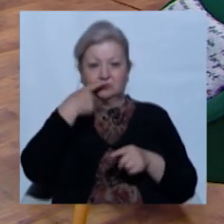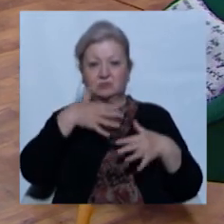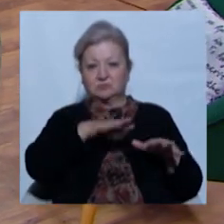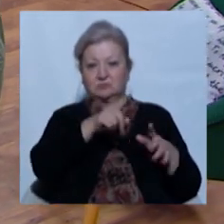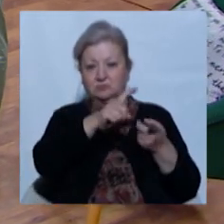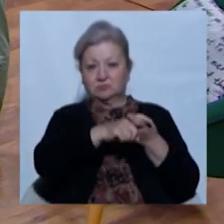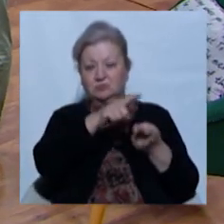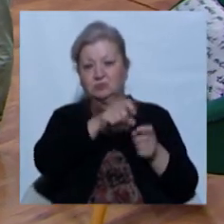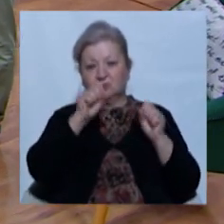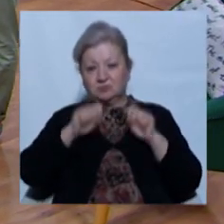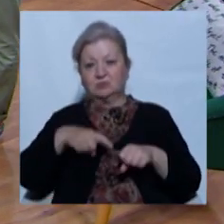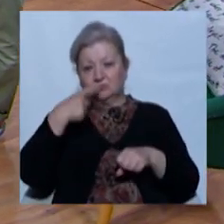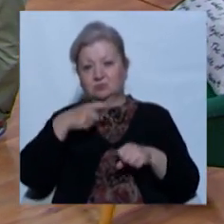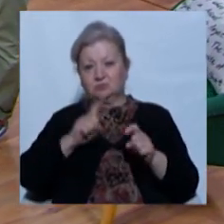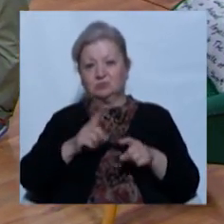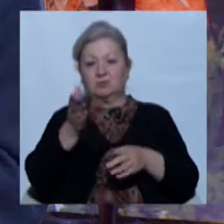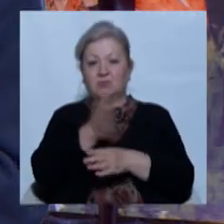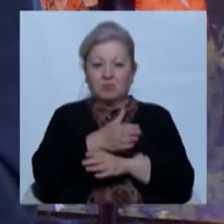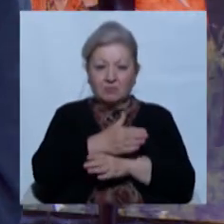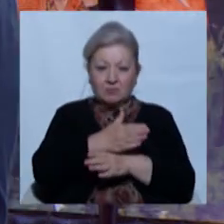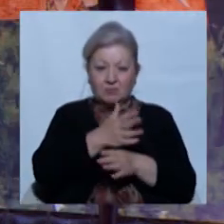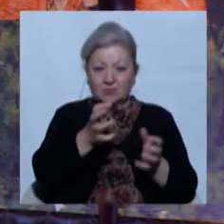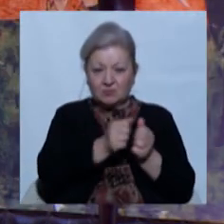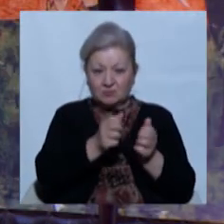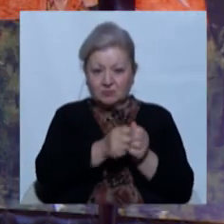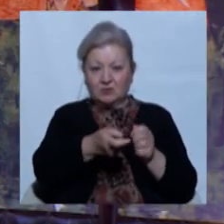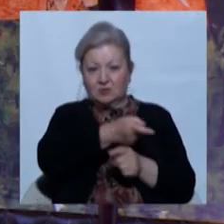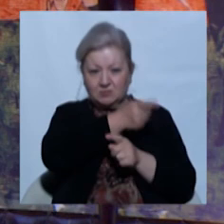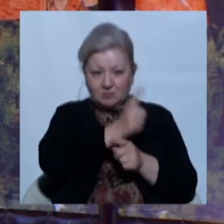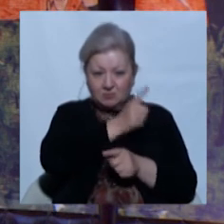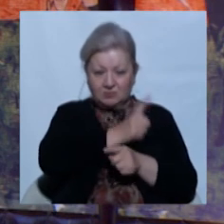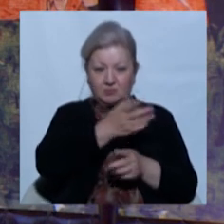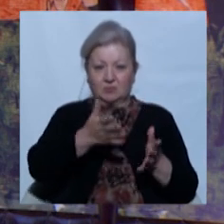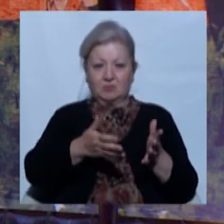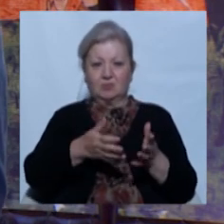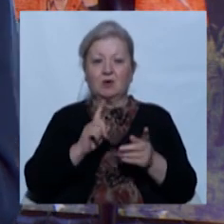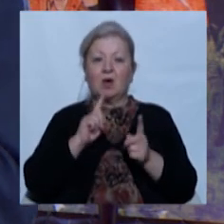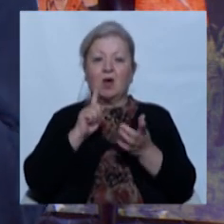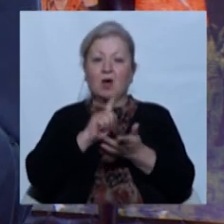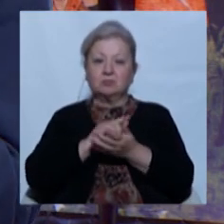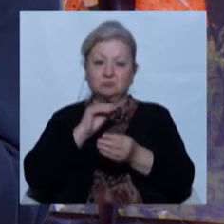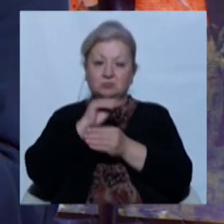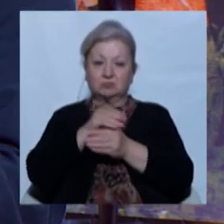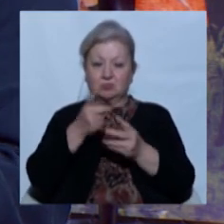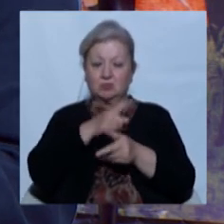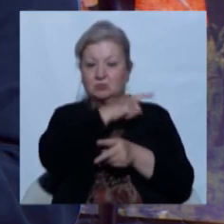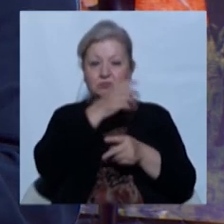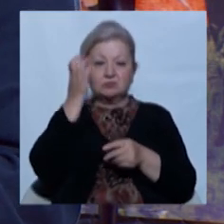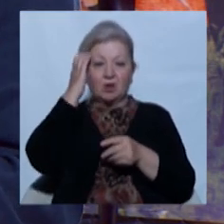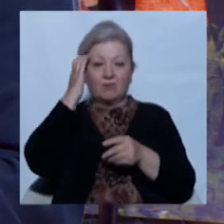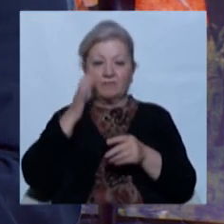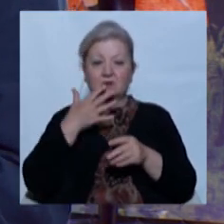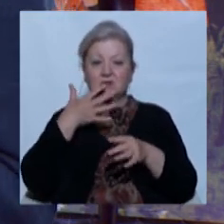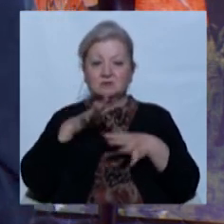ზღვისპირეთში, შეგვიძლია ვთქვა თვახცენად მეთევზეობა. მიუხედავად იმისა, რომ აუცილებლად მინდა დავამატო, რომ შავი ზღვა არც ისე მდიდარი არის